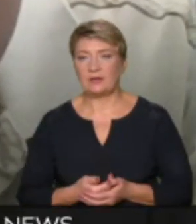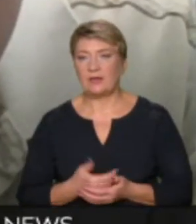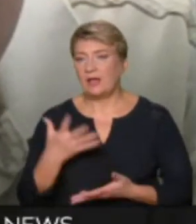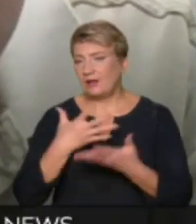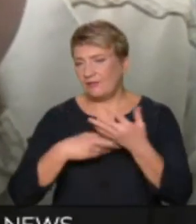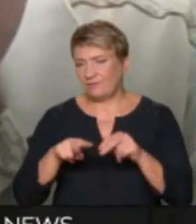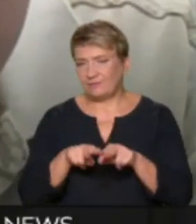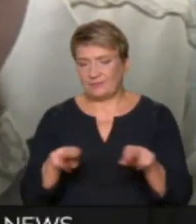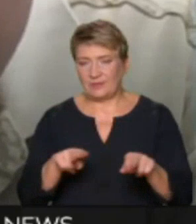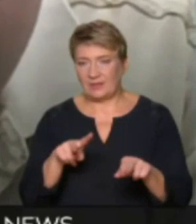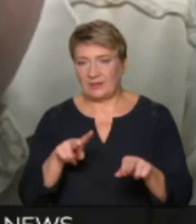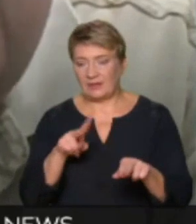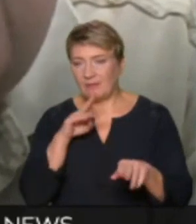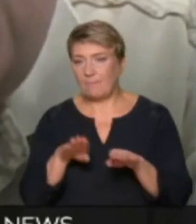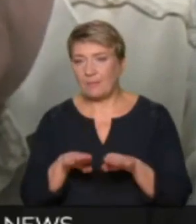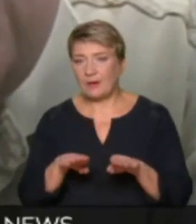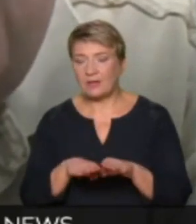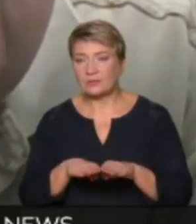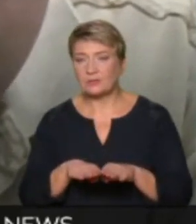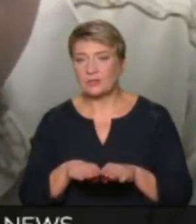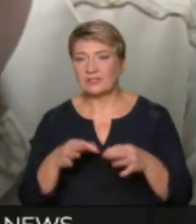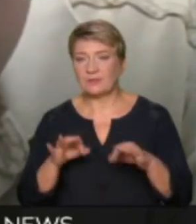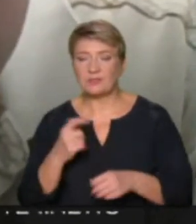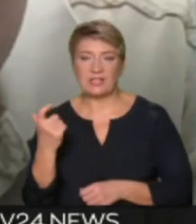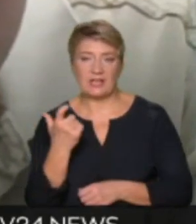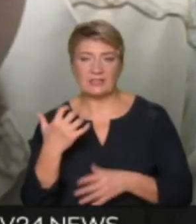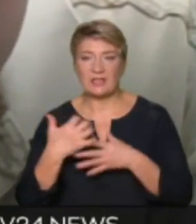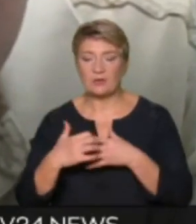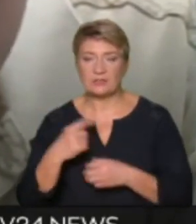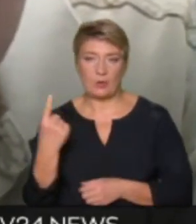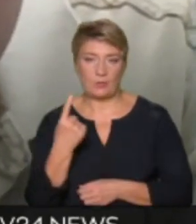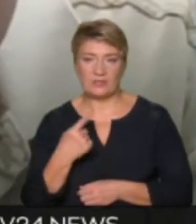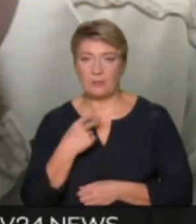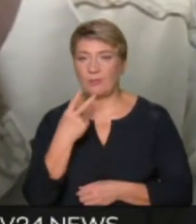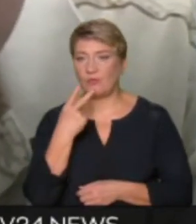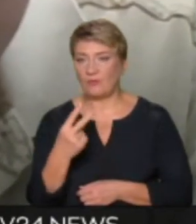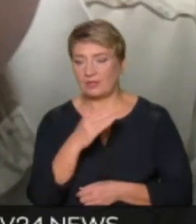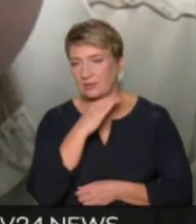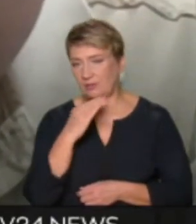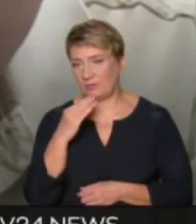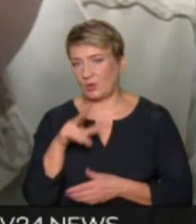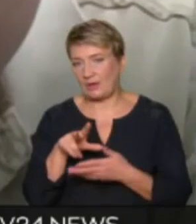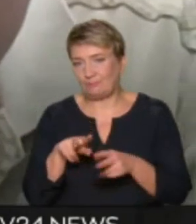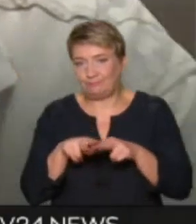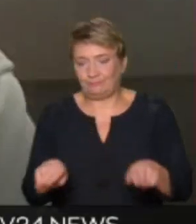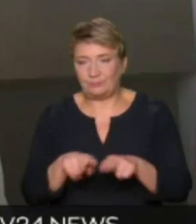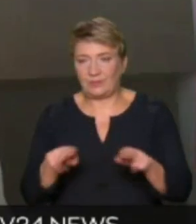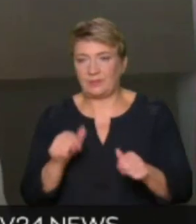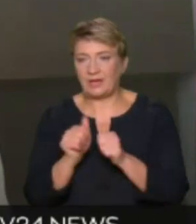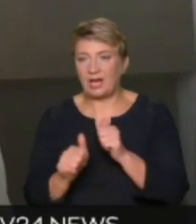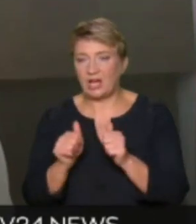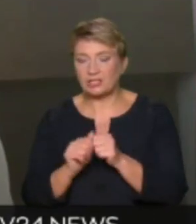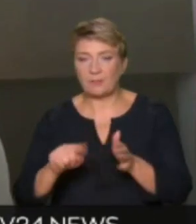примеров очень много после освобождения Харьковской области и Херсонской области. Мы увидели много таких примеров практически в каждом населенном